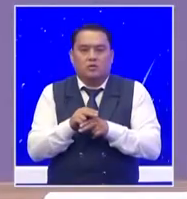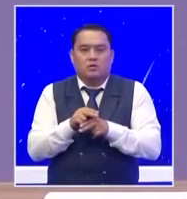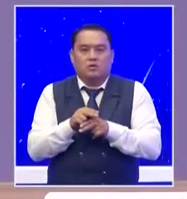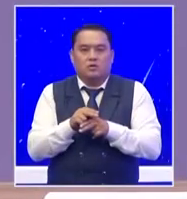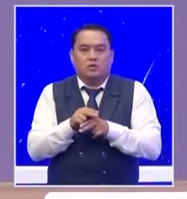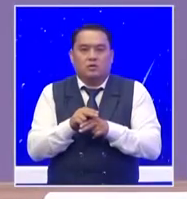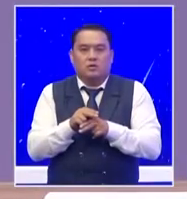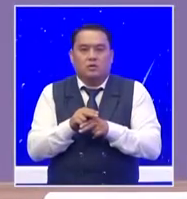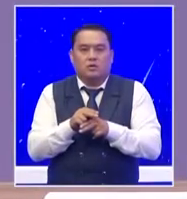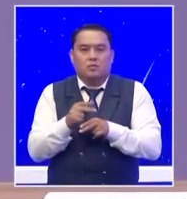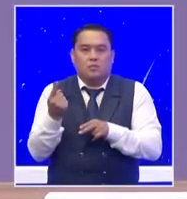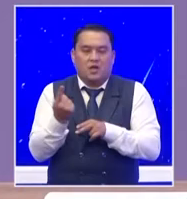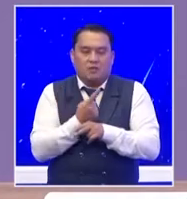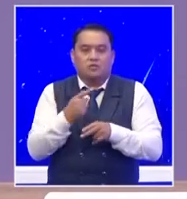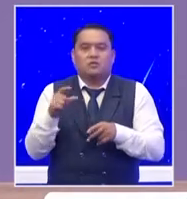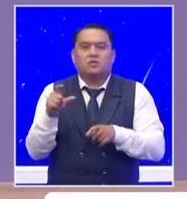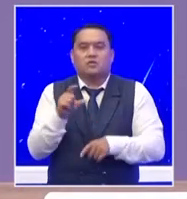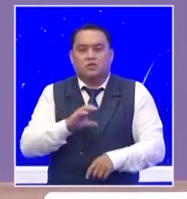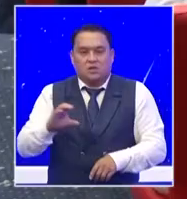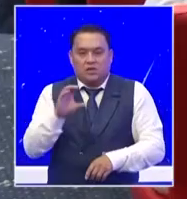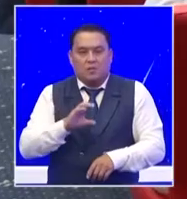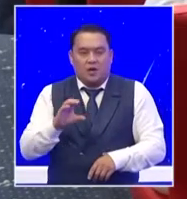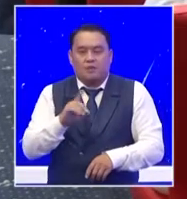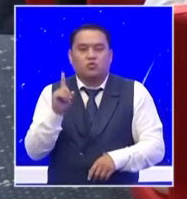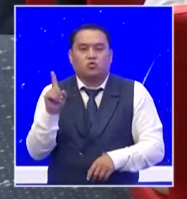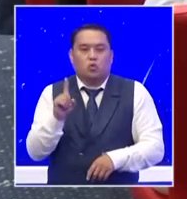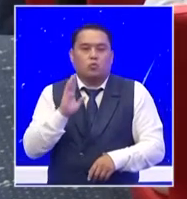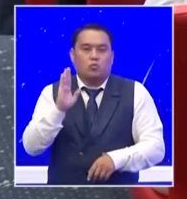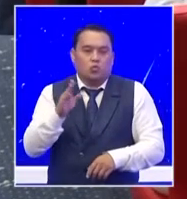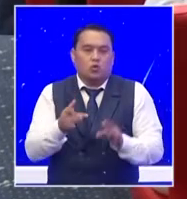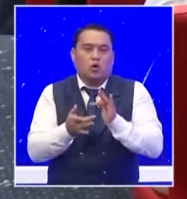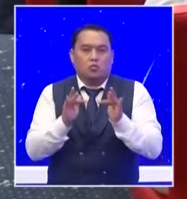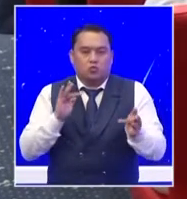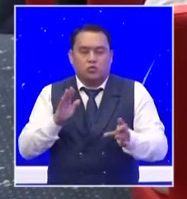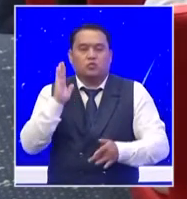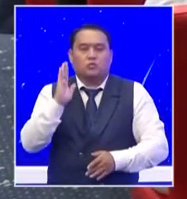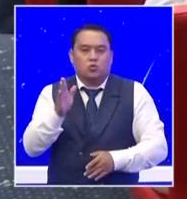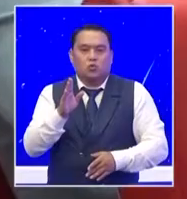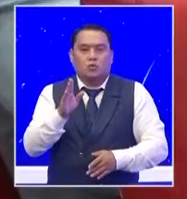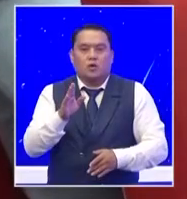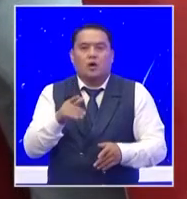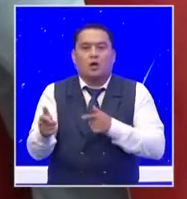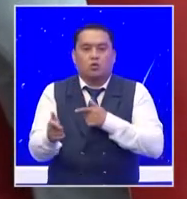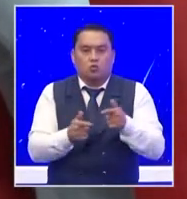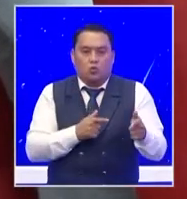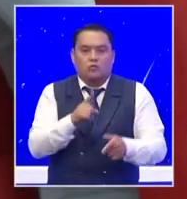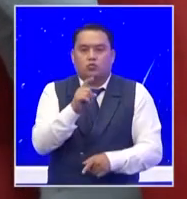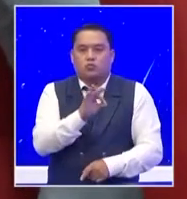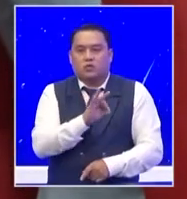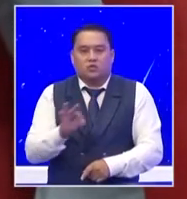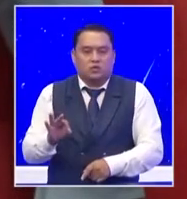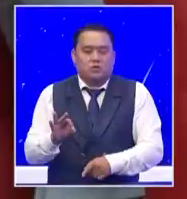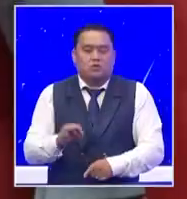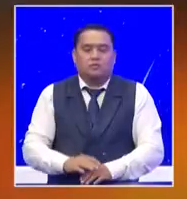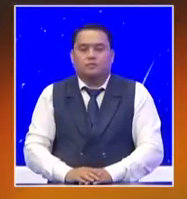завершен. 1 сентября, независимо от того, что мы будем дистанционно обучаться, они будут готовы к